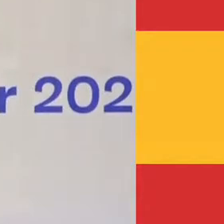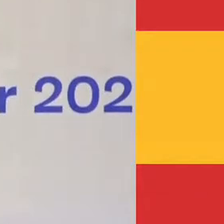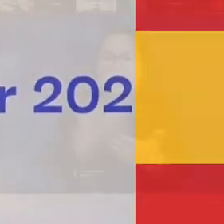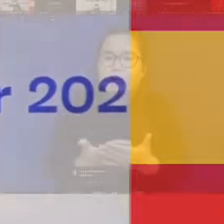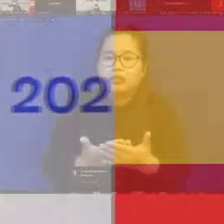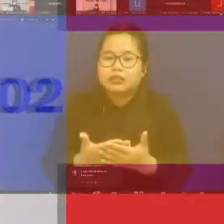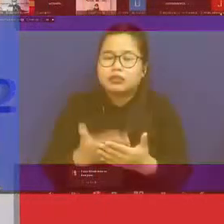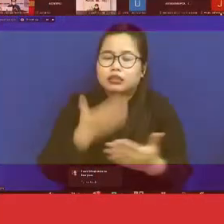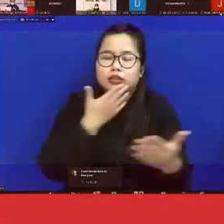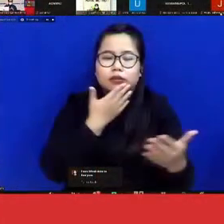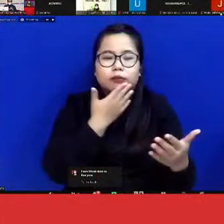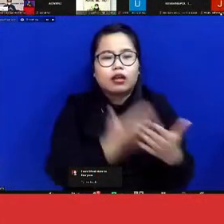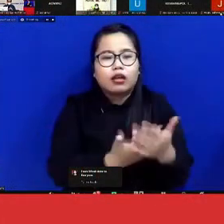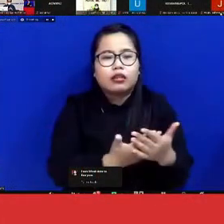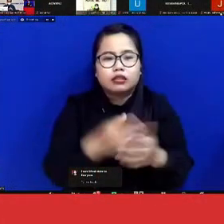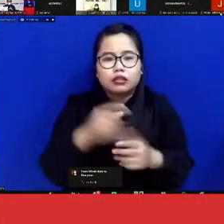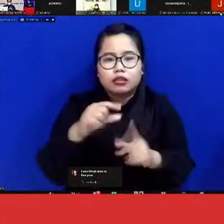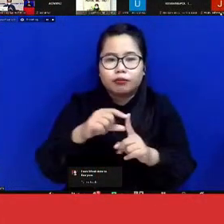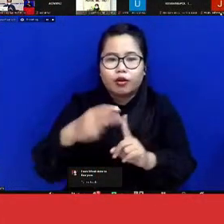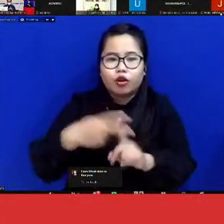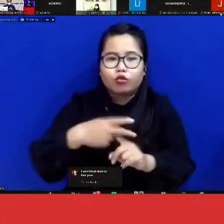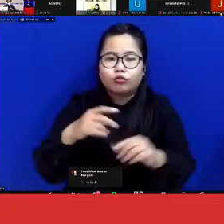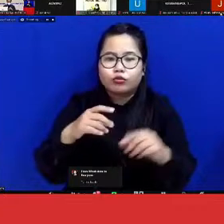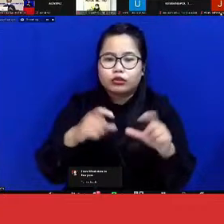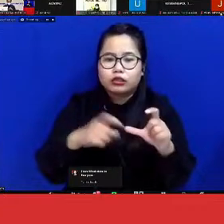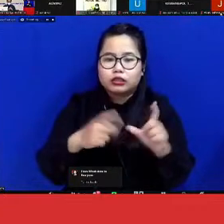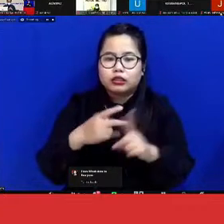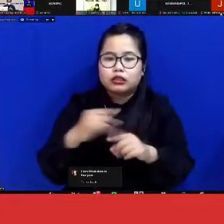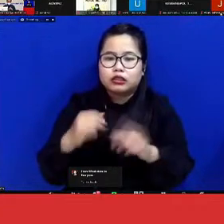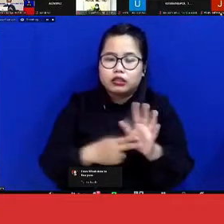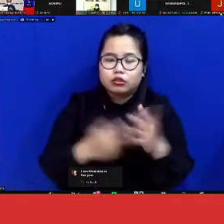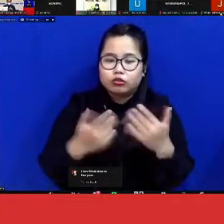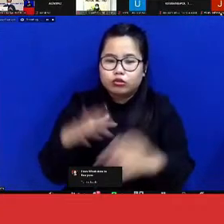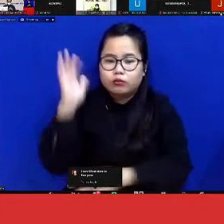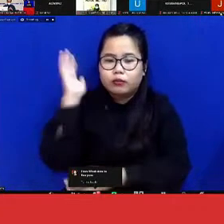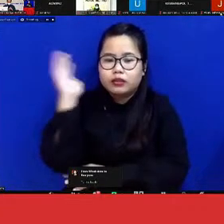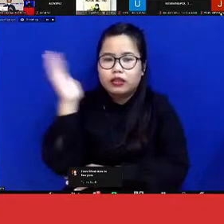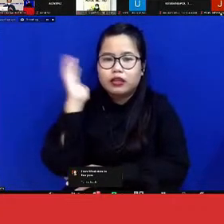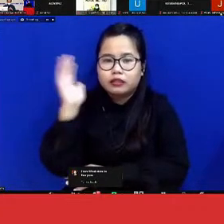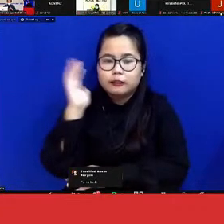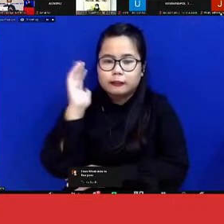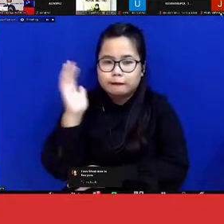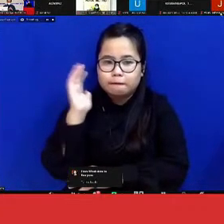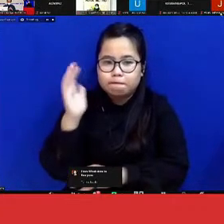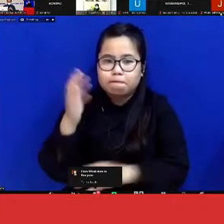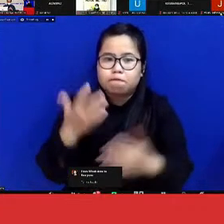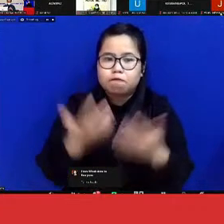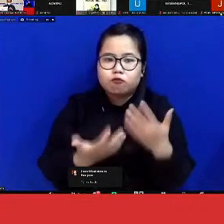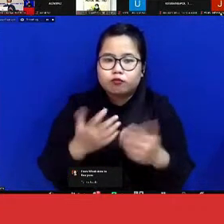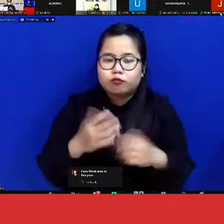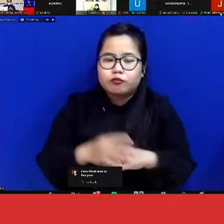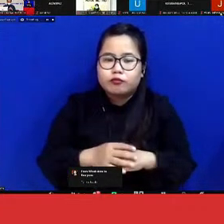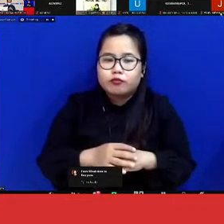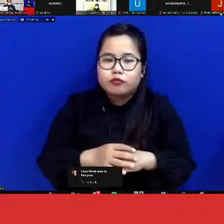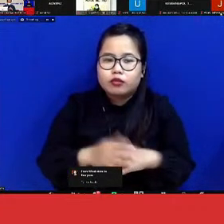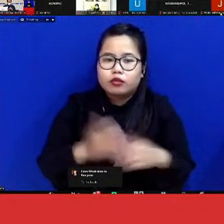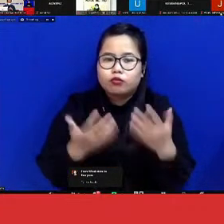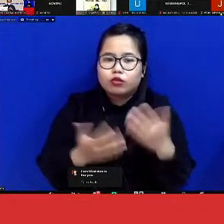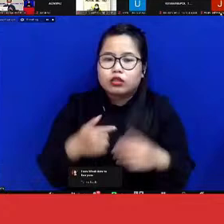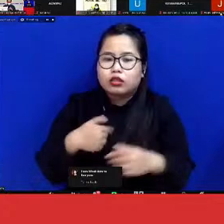you Prof. Shin for your presentation. I think it was wonderful to have learned from you